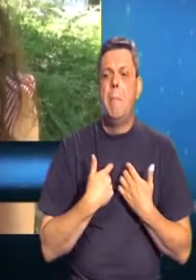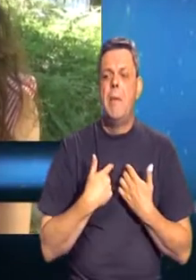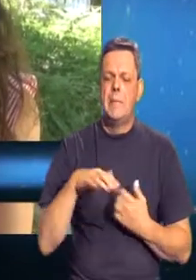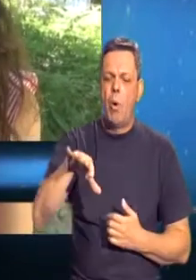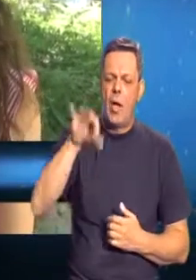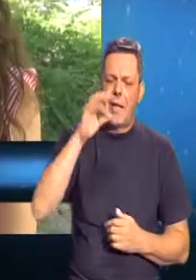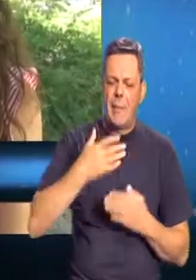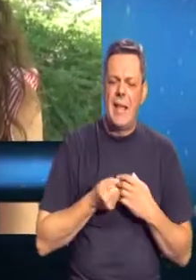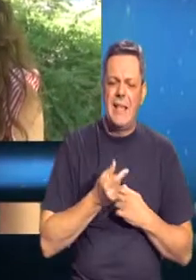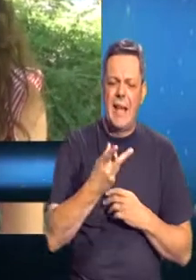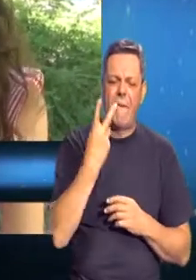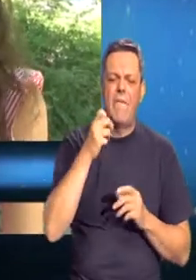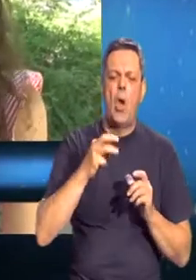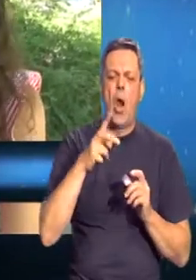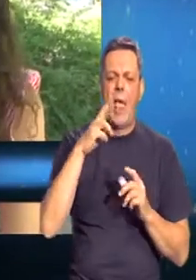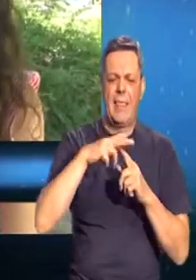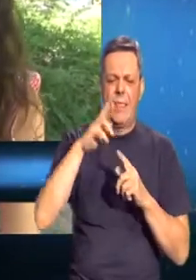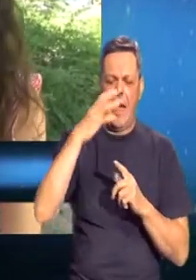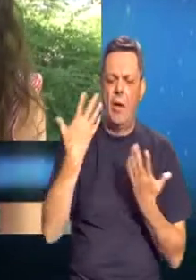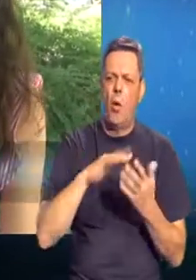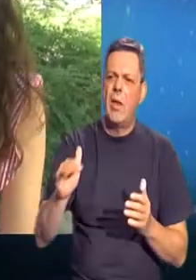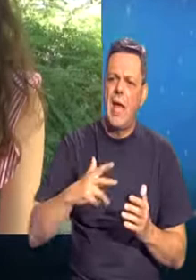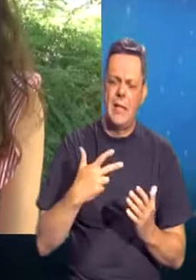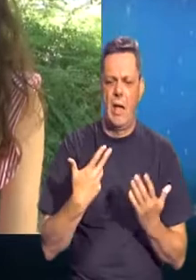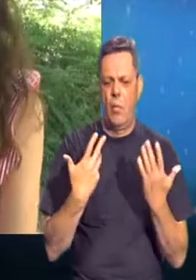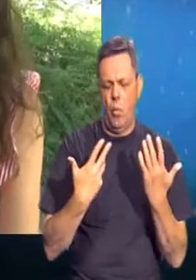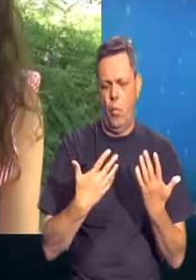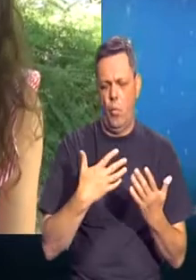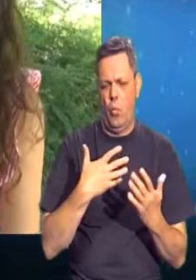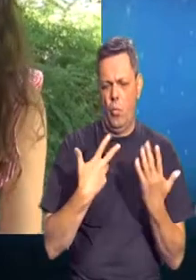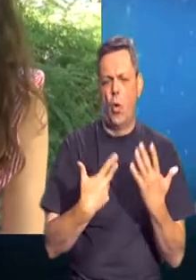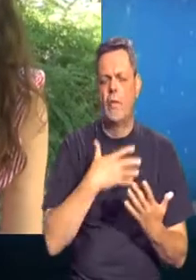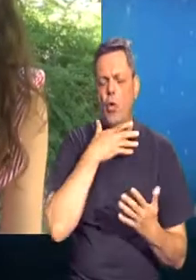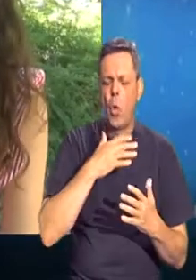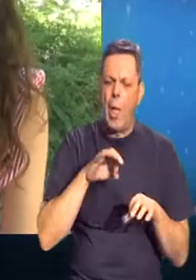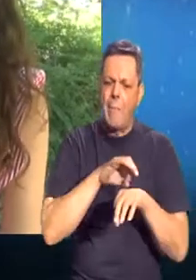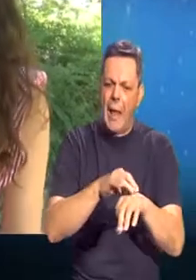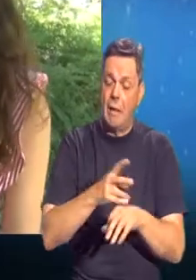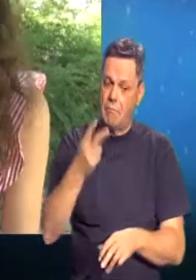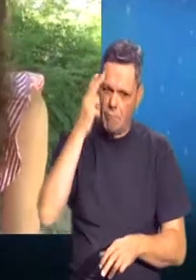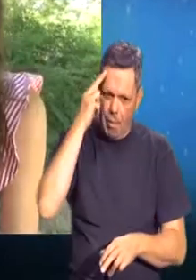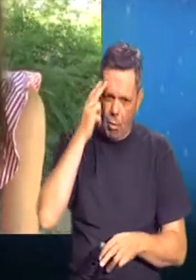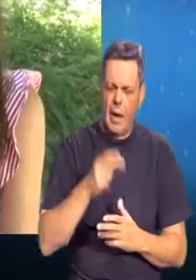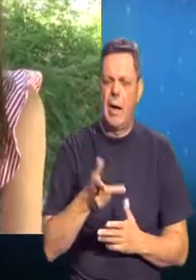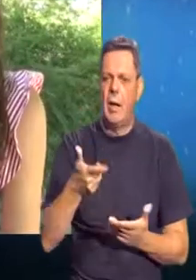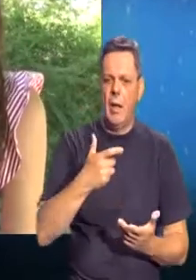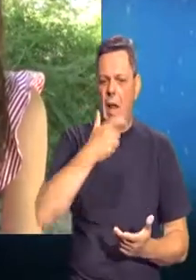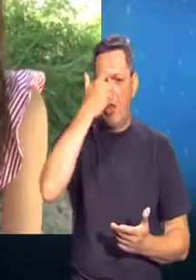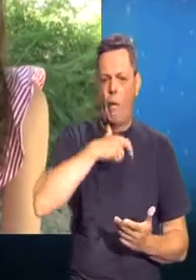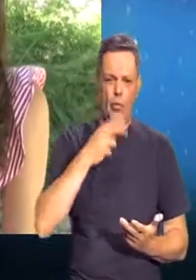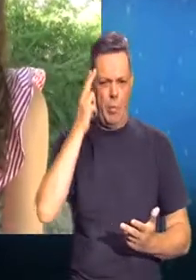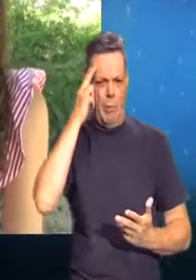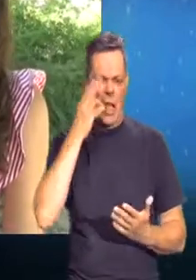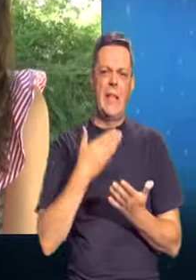smo izabrali serijal Violeta koji djeca u osnovnoj školi prate. Vrlo je popularan i, dakle, likovi su